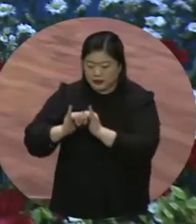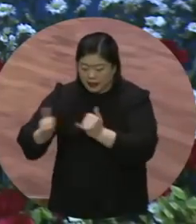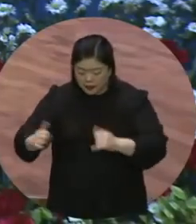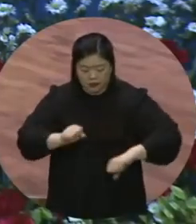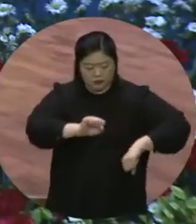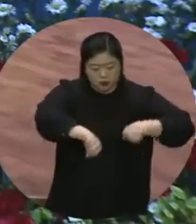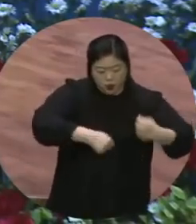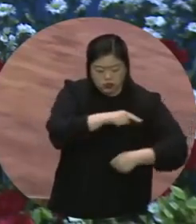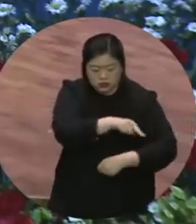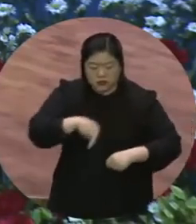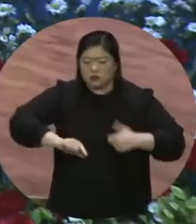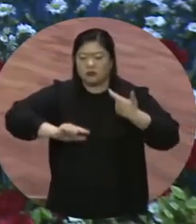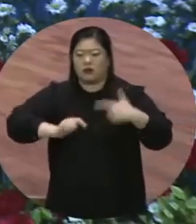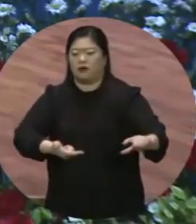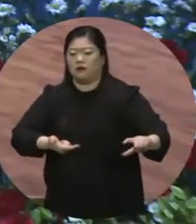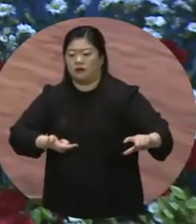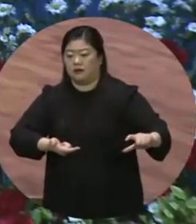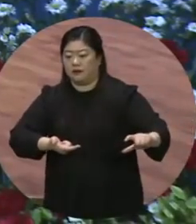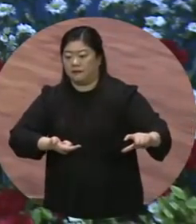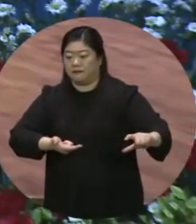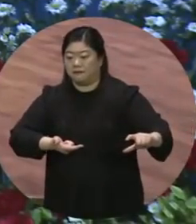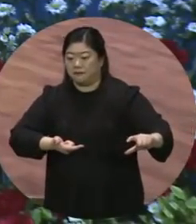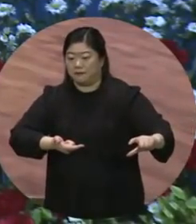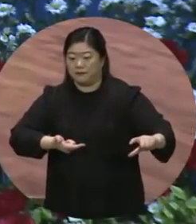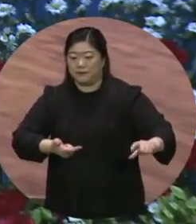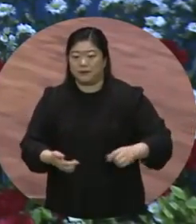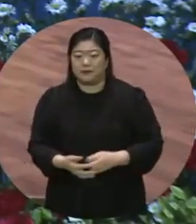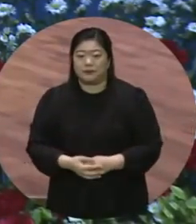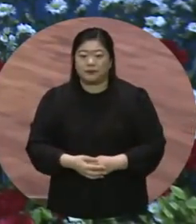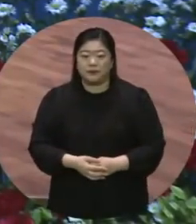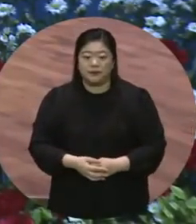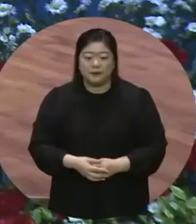영적인 존재로 만들었다. 그래서